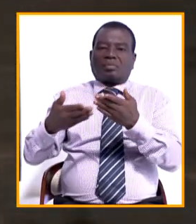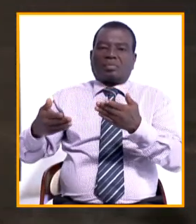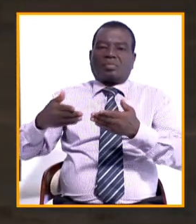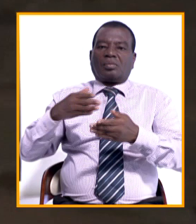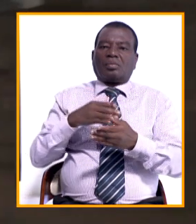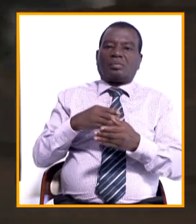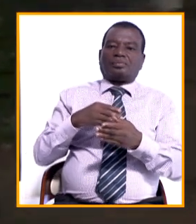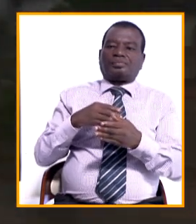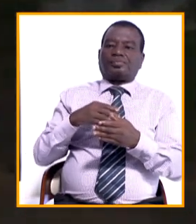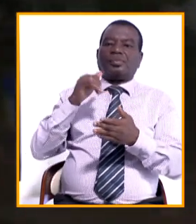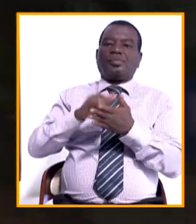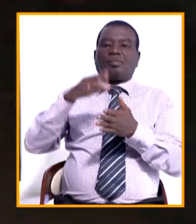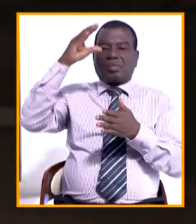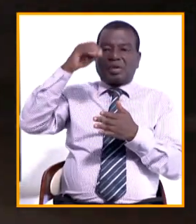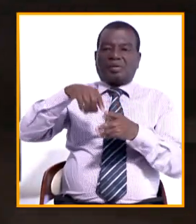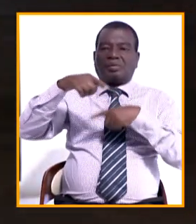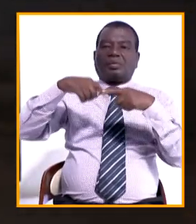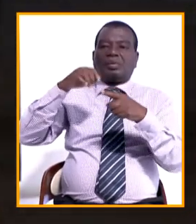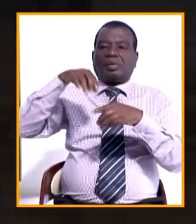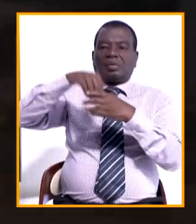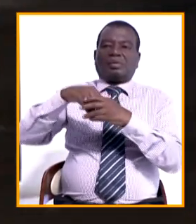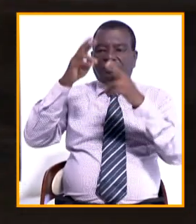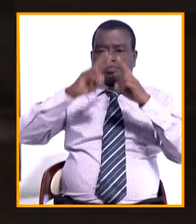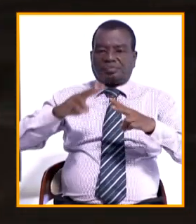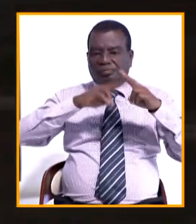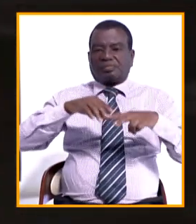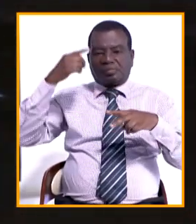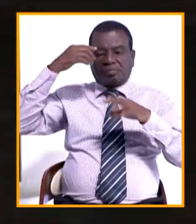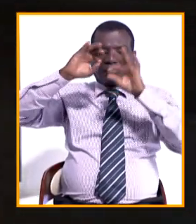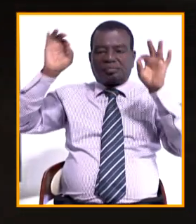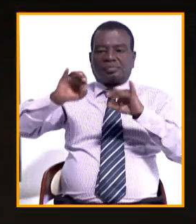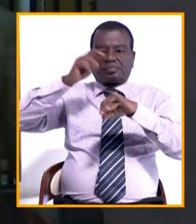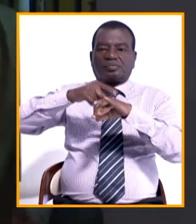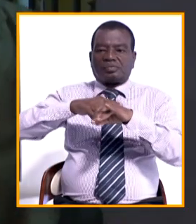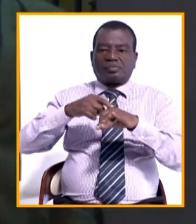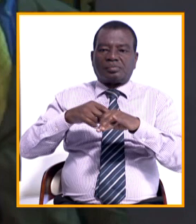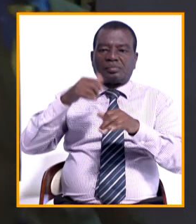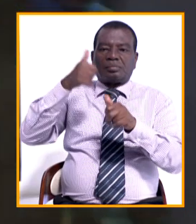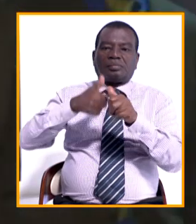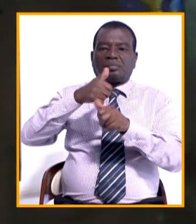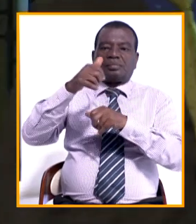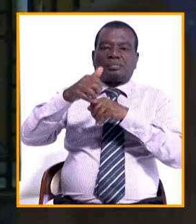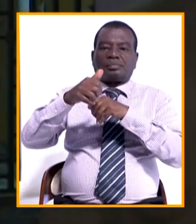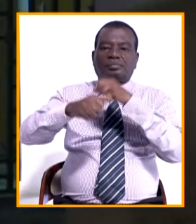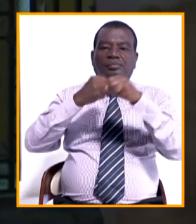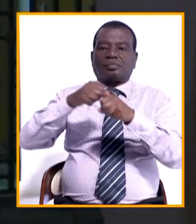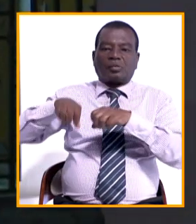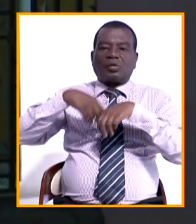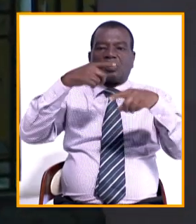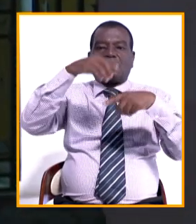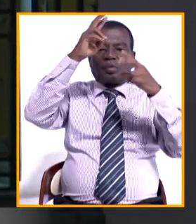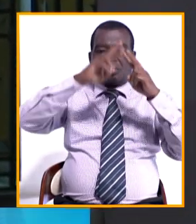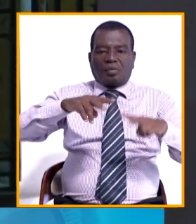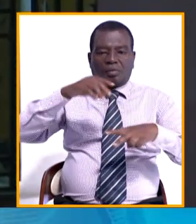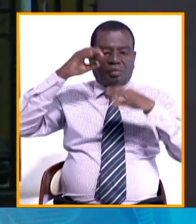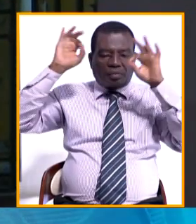rend chaque année à Kolia, son village natal, pour célébrer le moment avec ses proches. Et chaque année, on va à Kolia pour fêter la naissance du prophète